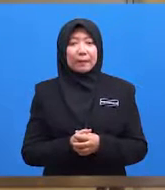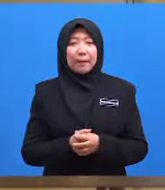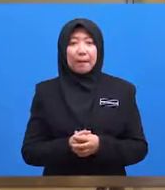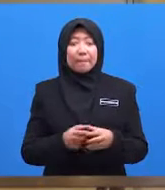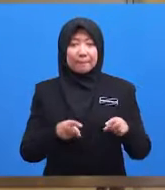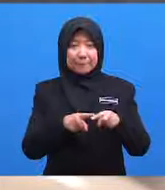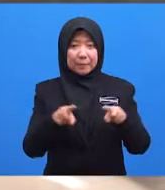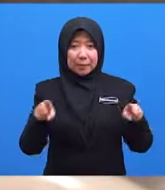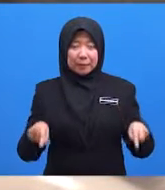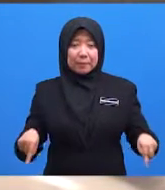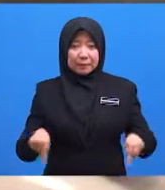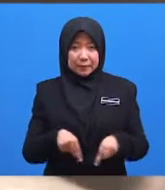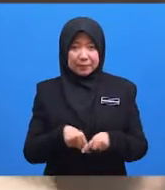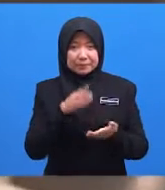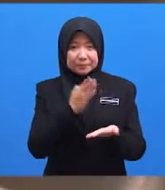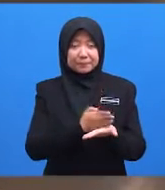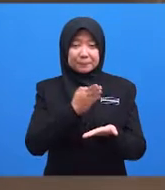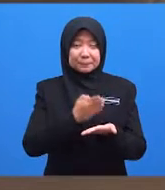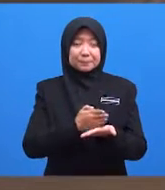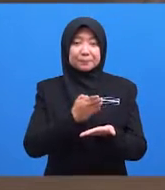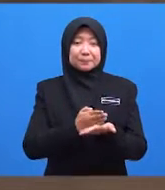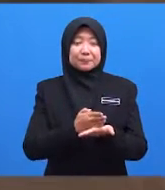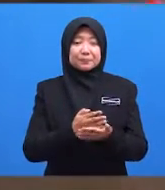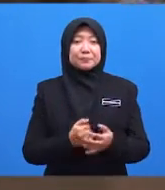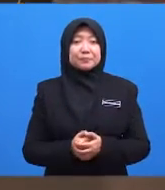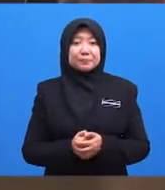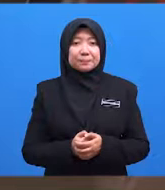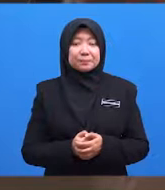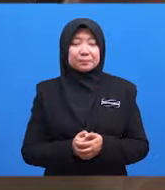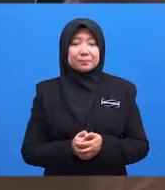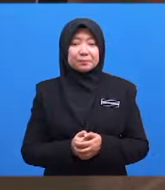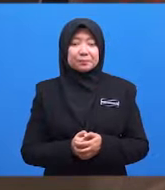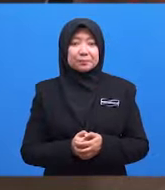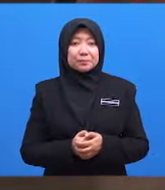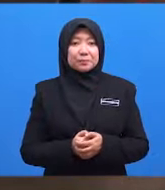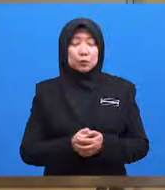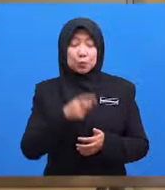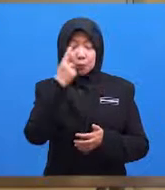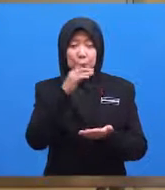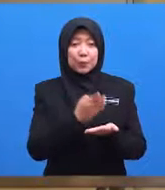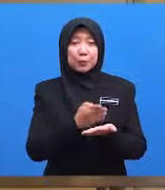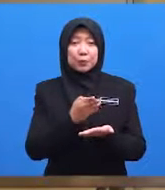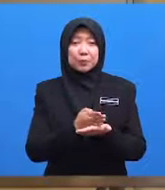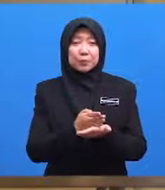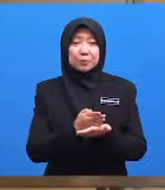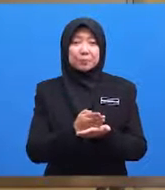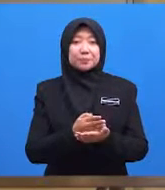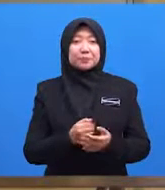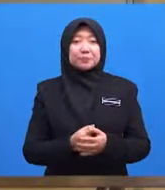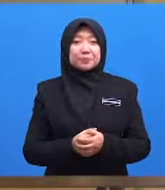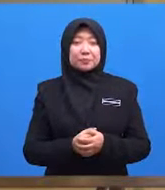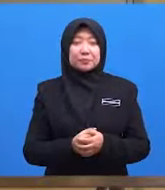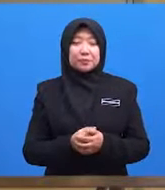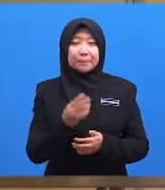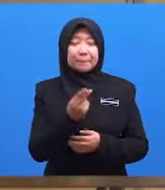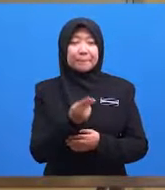Papan pemotong atau pecincang digunakan sebagai landas untuk memotong atau mencincang